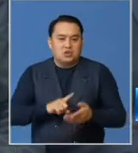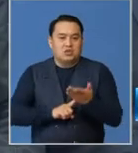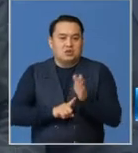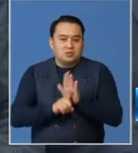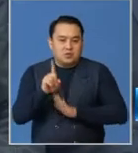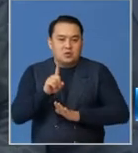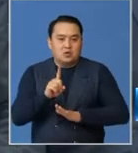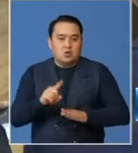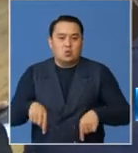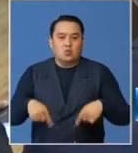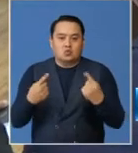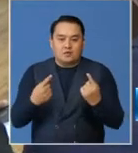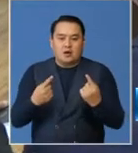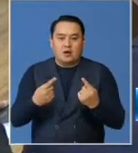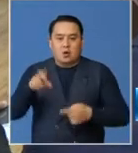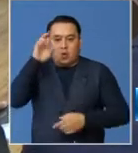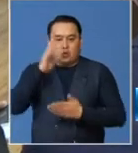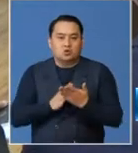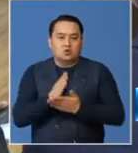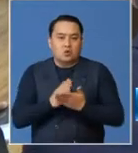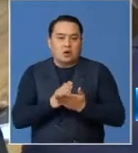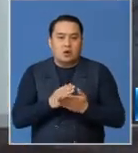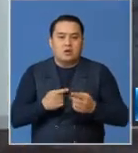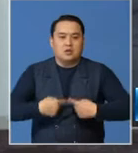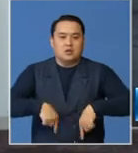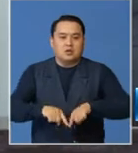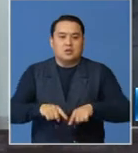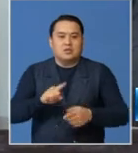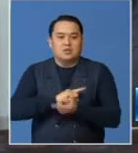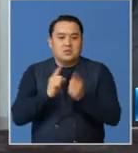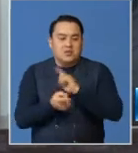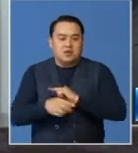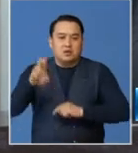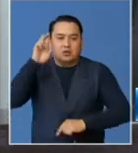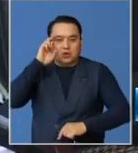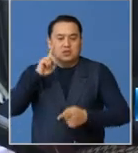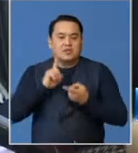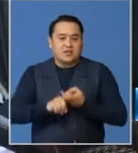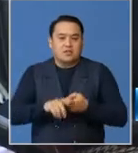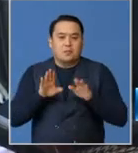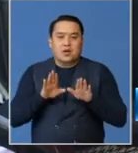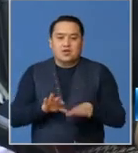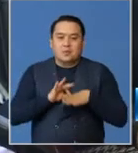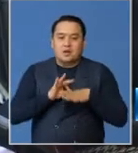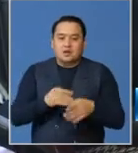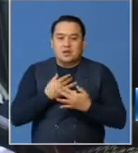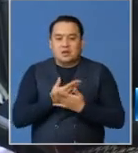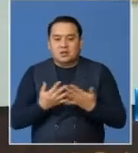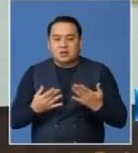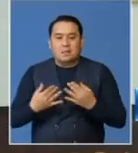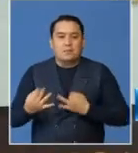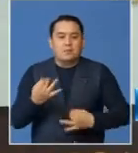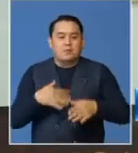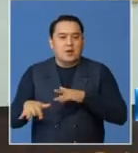на повышение роли госслужащих как драйверов и агентов изменений в стране. В этой связи на местах проводятся различные мероприятия